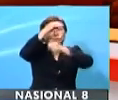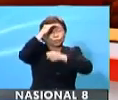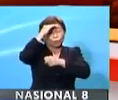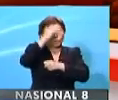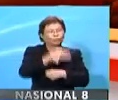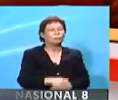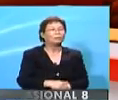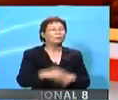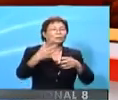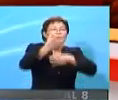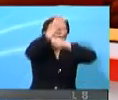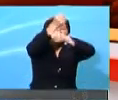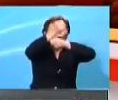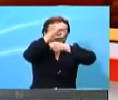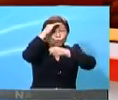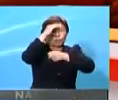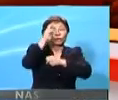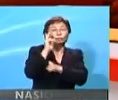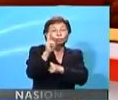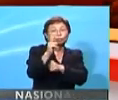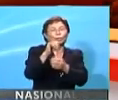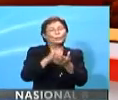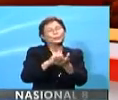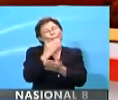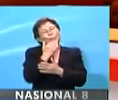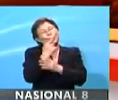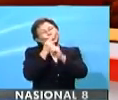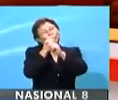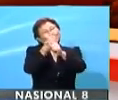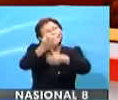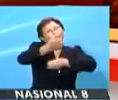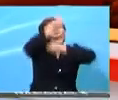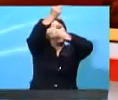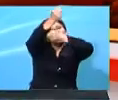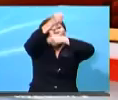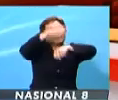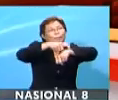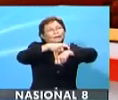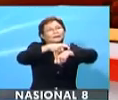Kejuaraan Liga kedua itu nyata lebih manis kerana mampu mempertahankan kejuaraan buat